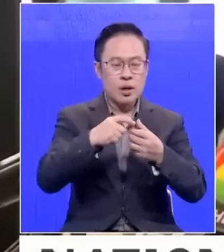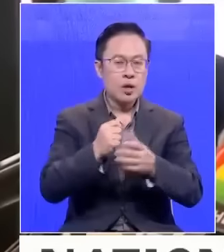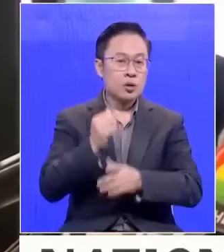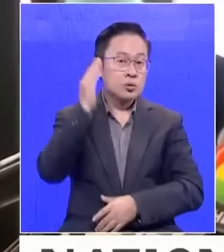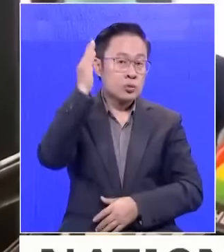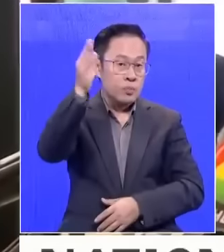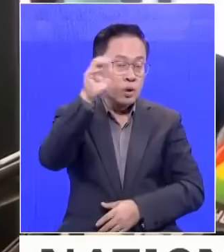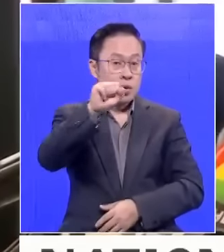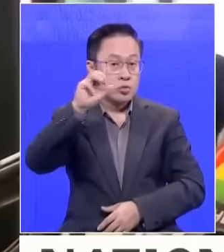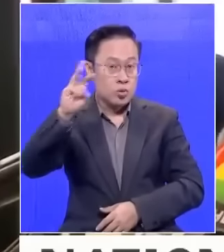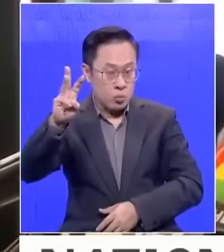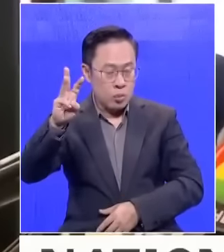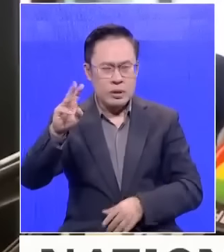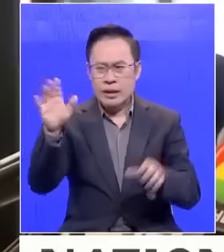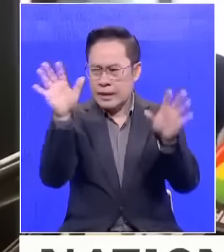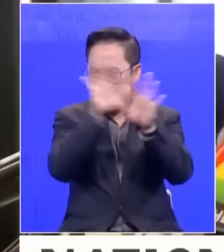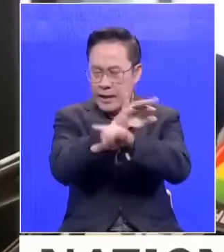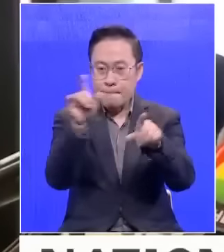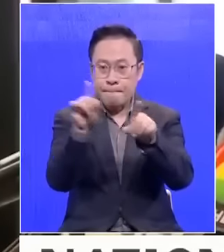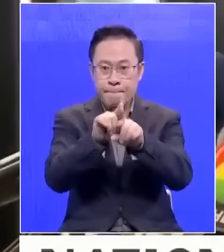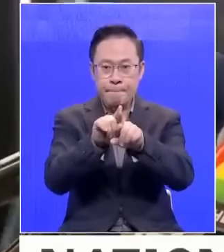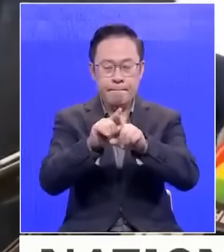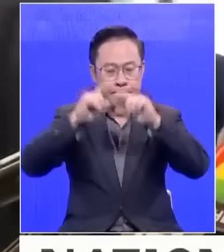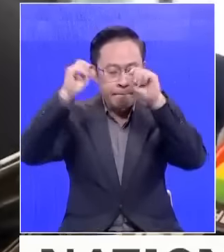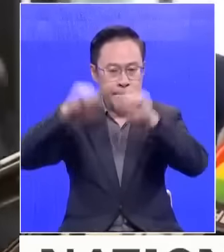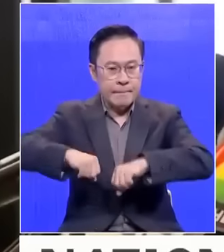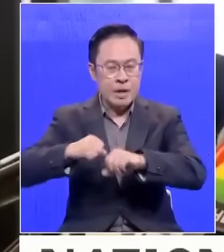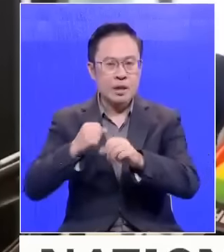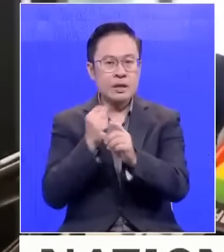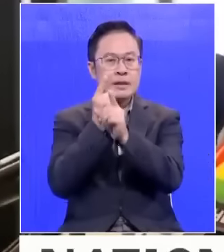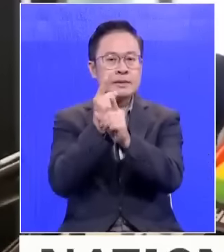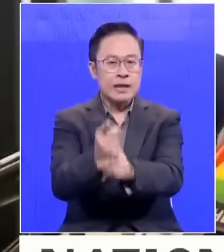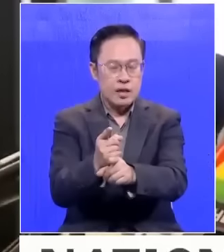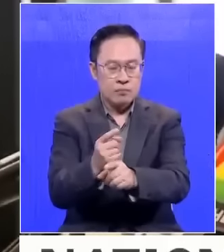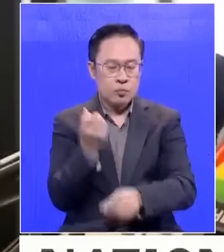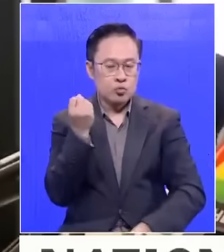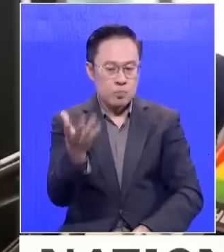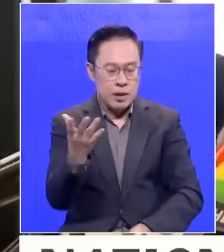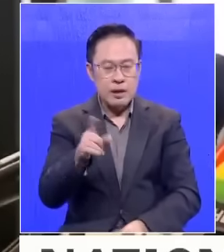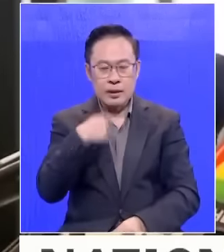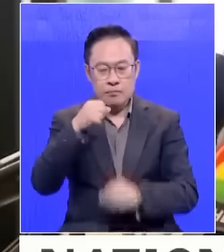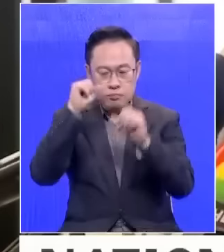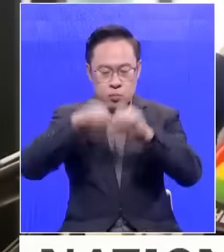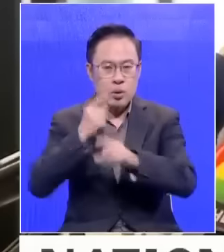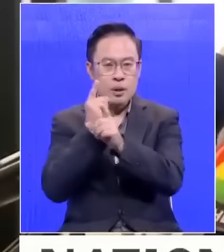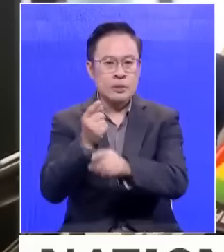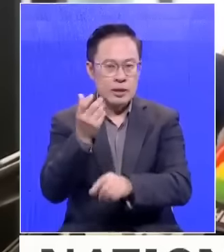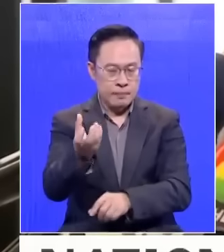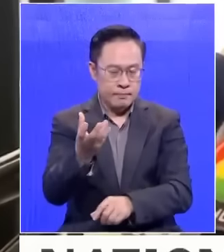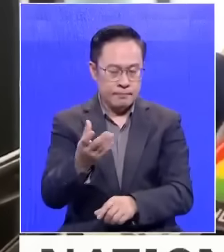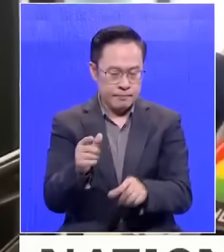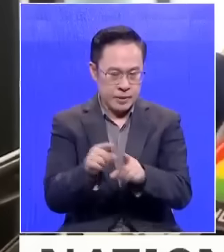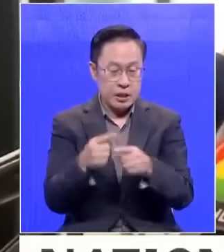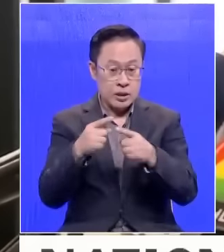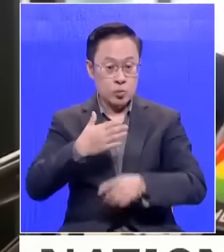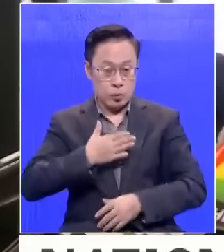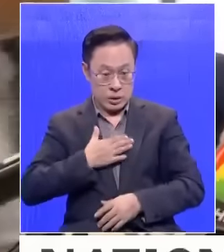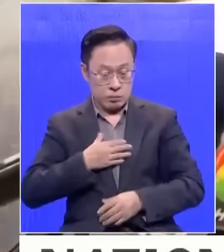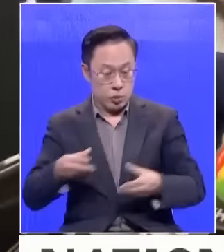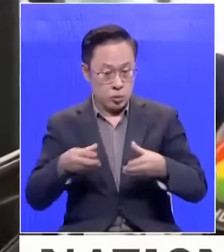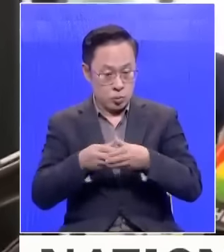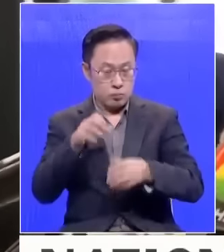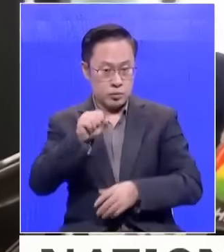วุฒิสภาเองก็อาจจะมีการลงมติไปในทิศทางกลุ่มตามที่กลุ่มก้อนใหญ่กำหนดนั่นเองแต่ในฐานะที่เข้ามาเป็นสมาชิก